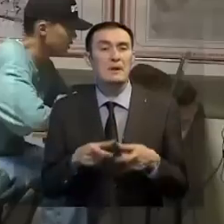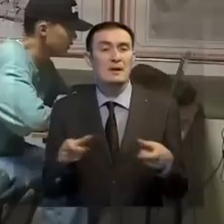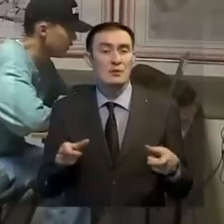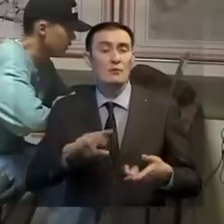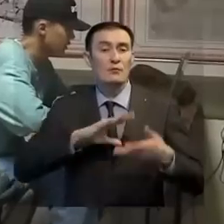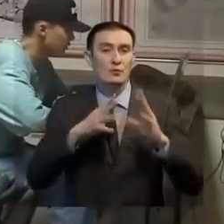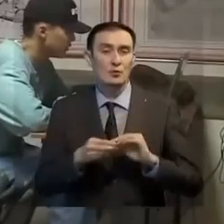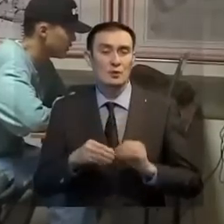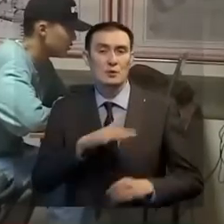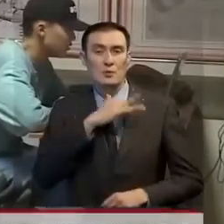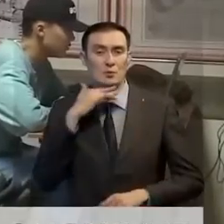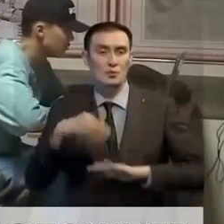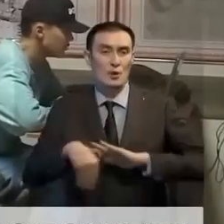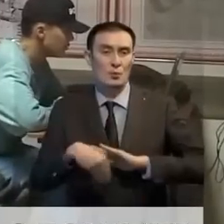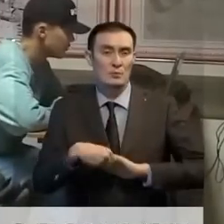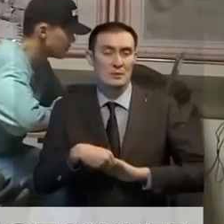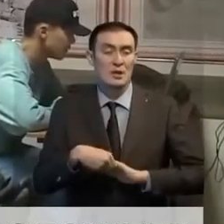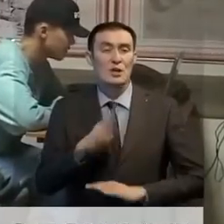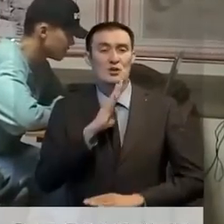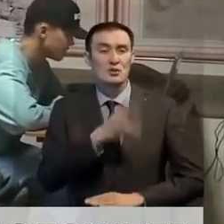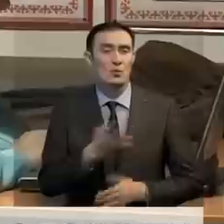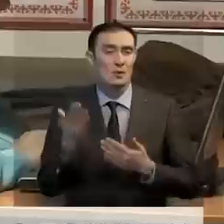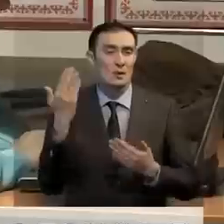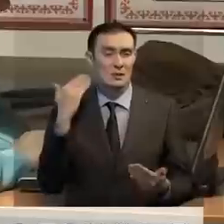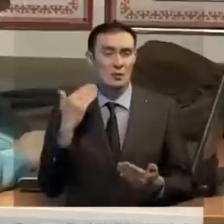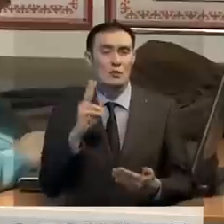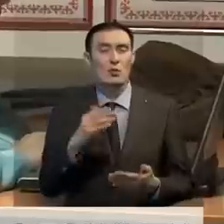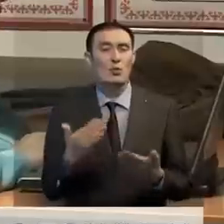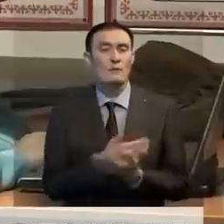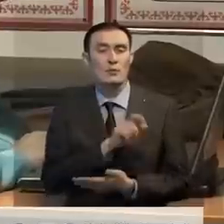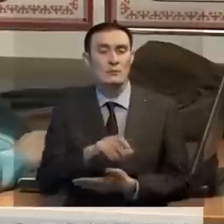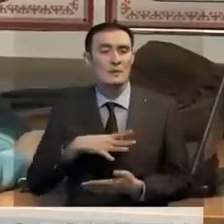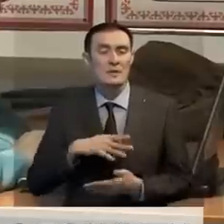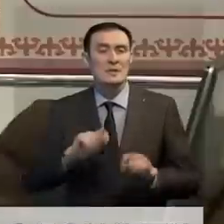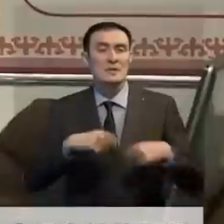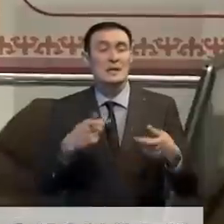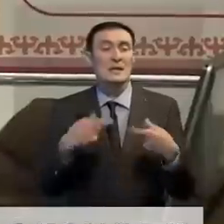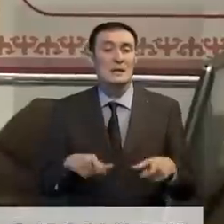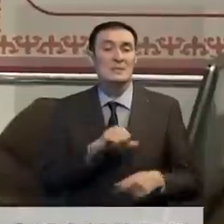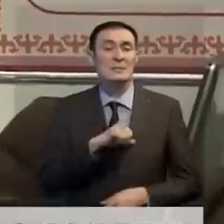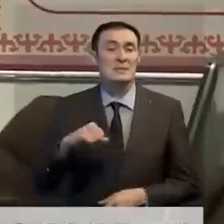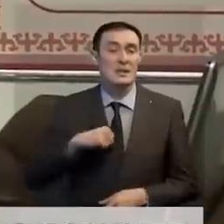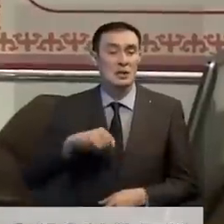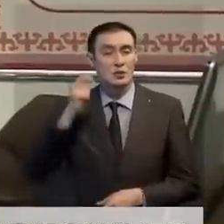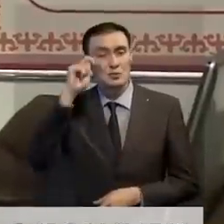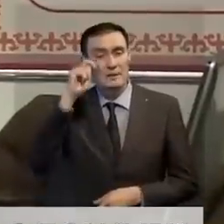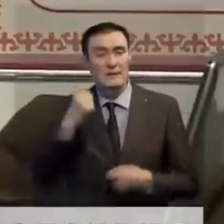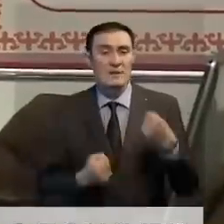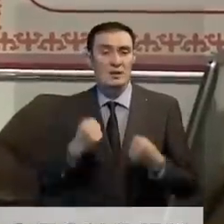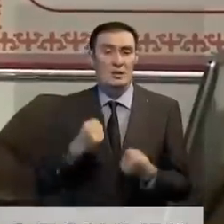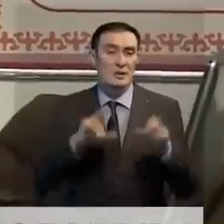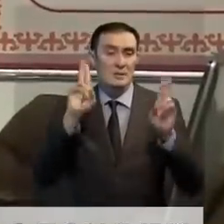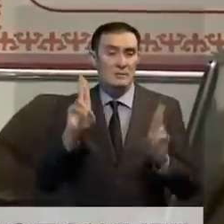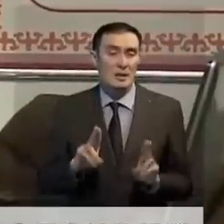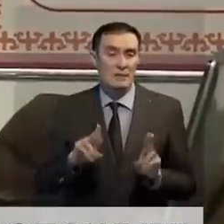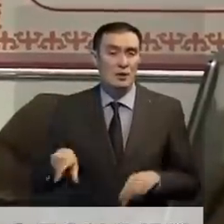что ведет к росту коррупции. Напомню, 4 года назад у новичков появилась возможность сдать экзамены, самостоятельно изучив азы вождения